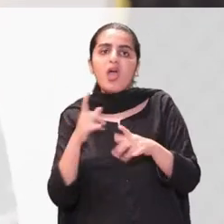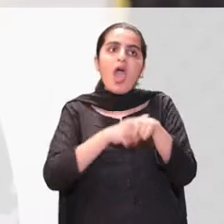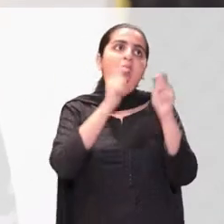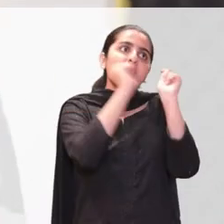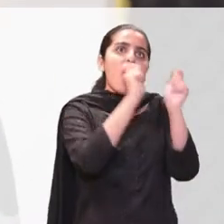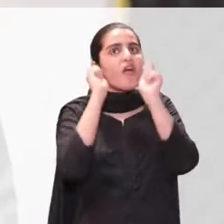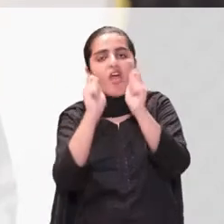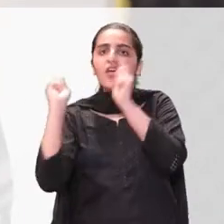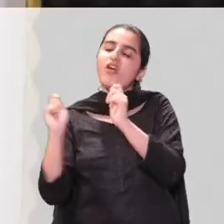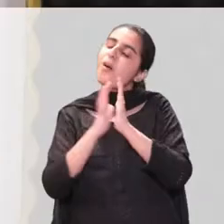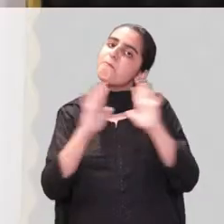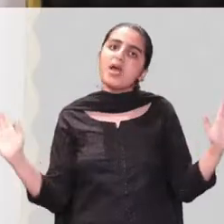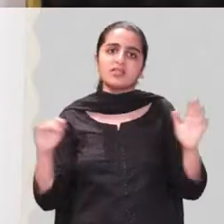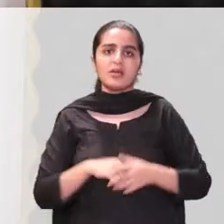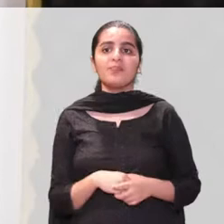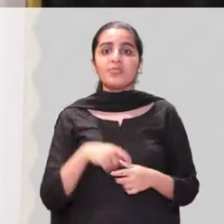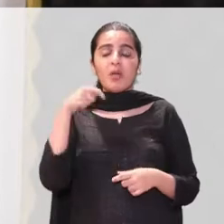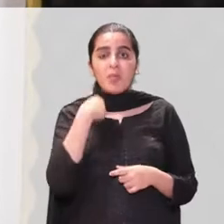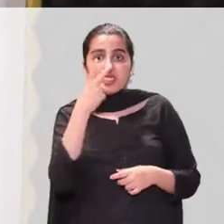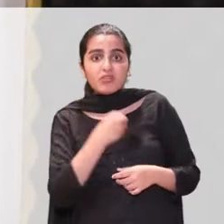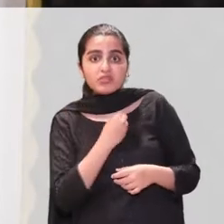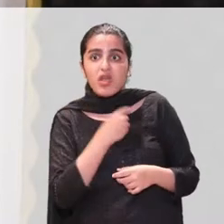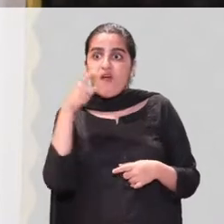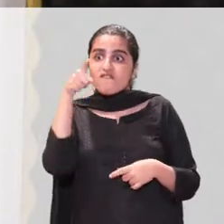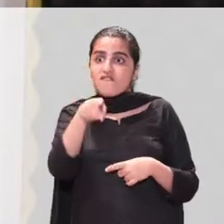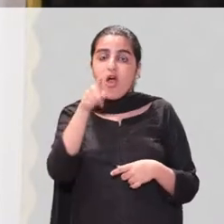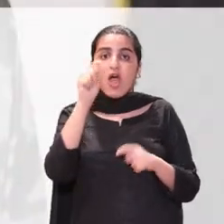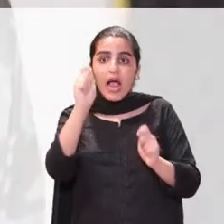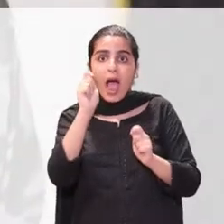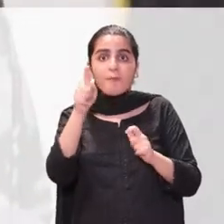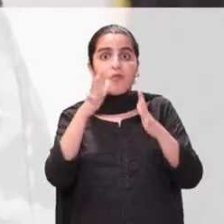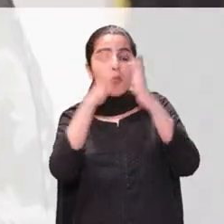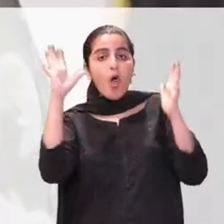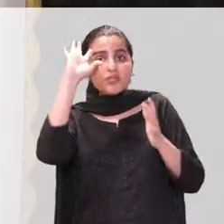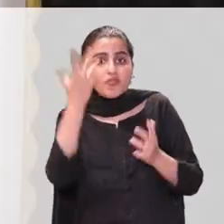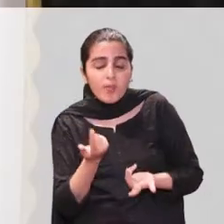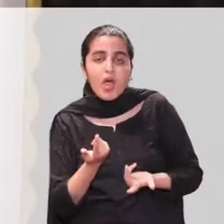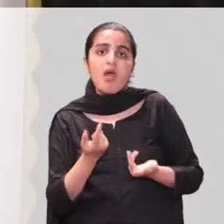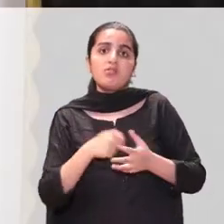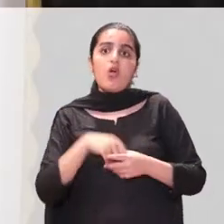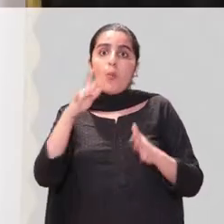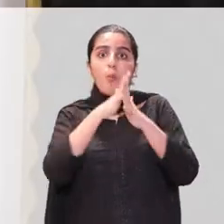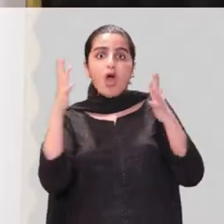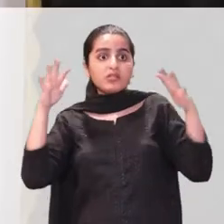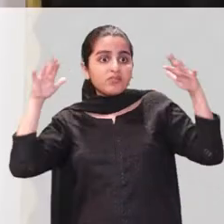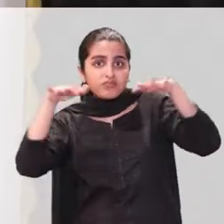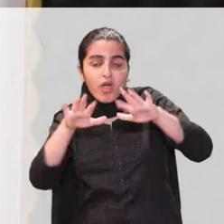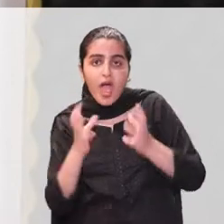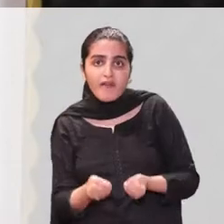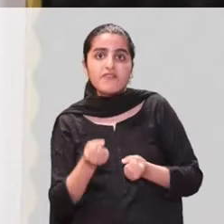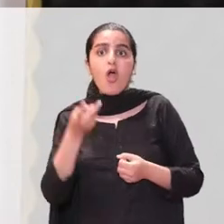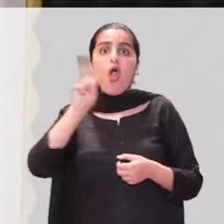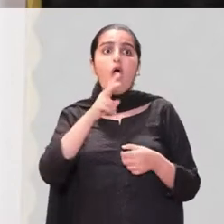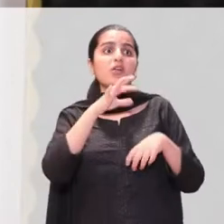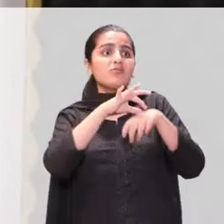तो सौग इंट्रस्टिंग के अब इस फील्ड में है वह डिमांडिंग इमीडिएट यह चीज रोलस् मैनेजिंग योर फैमिली अंतिम जेंडर के